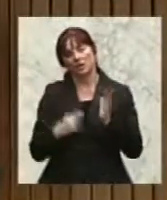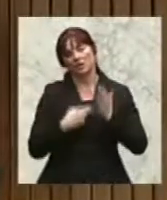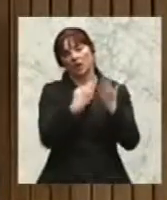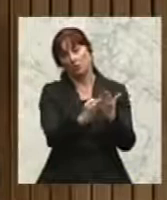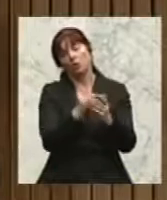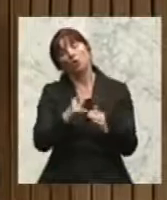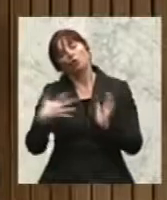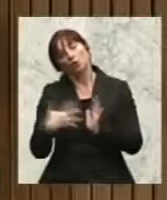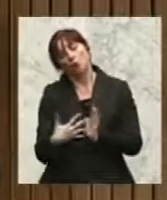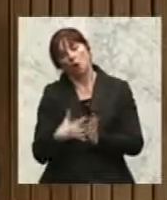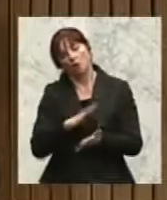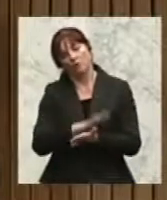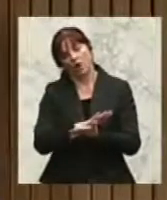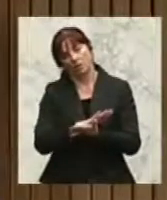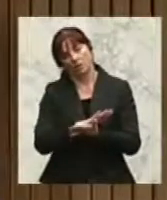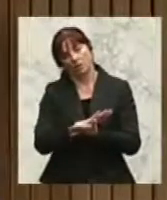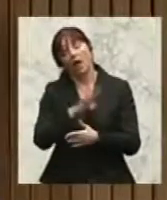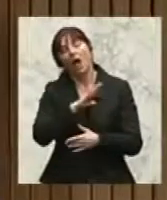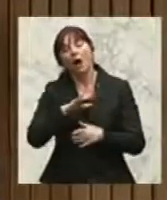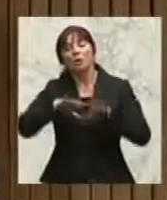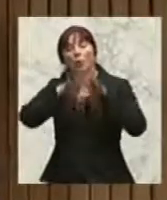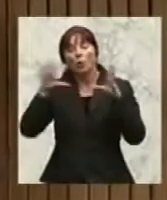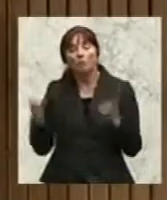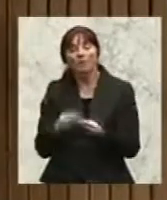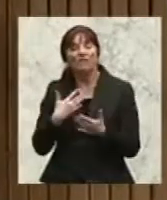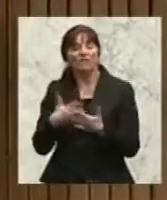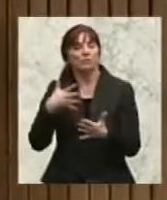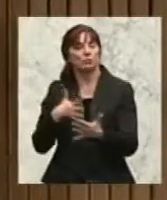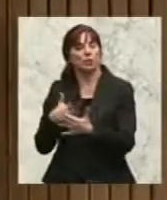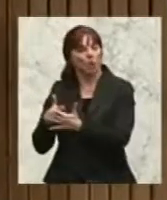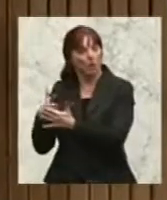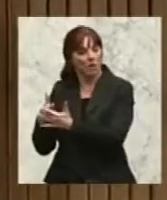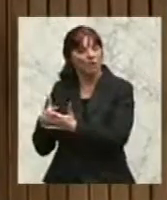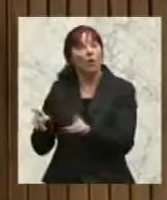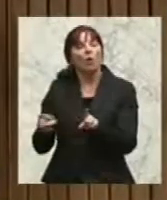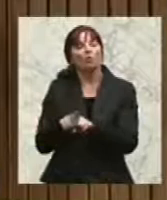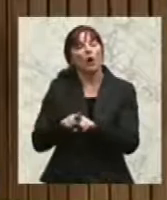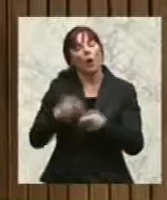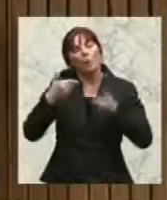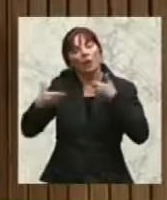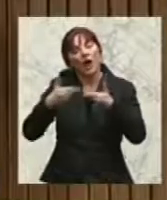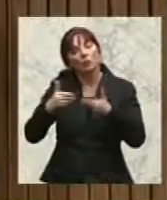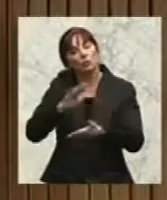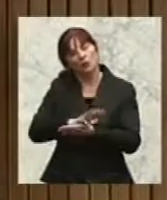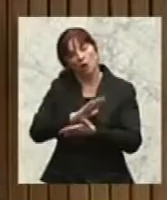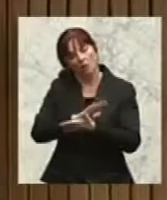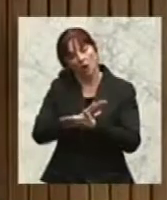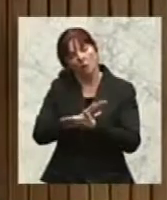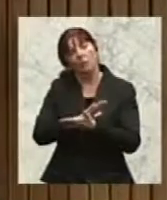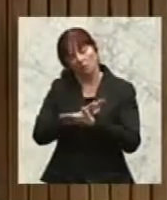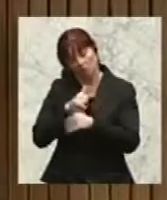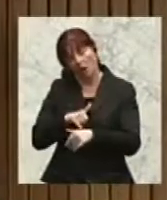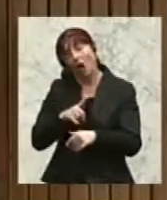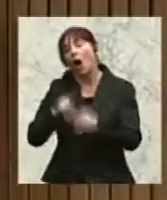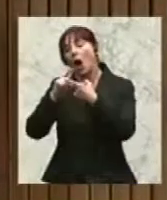liefern. Der Umfang der durchgeführten Prüfungen und die Wahrnehmung der Beratungsaufgaben ist abhängig von dem zur Verfügung stehenden